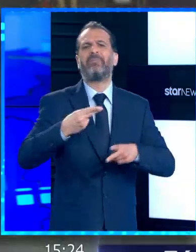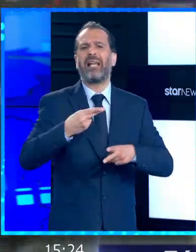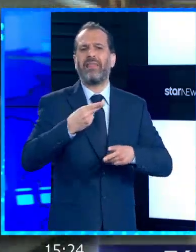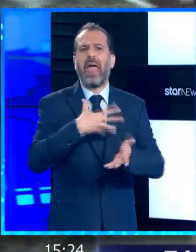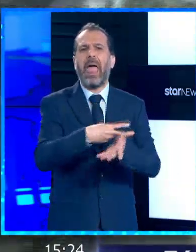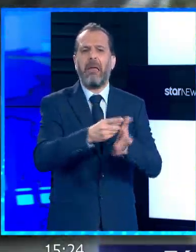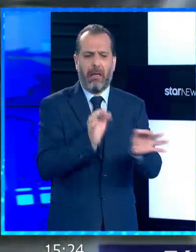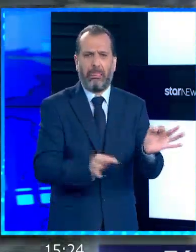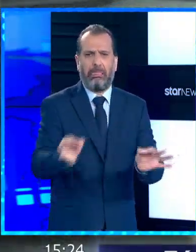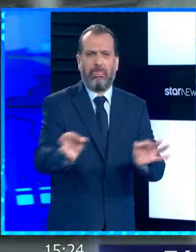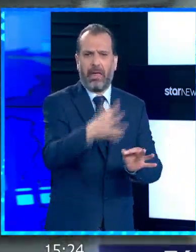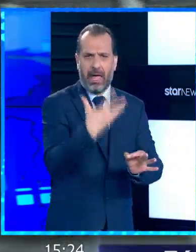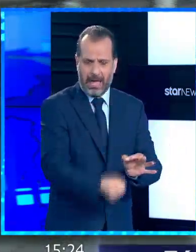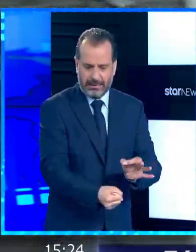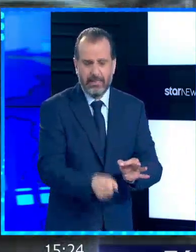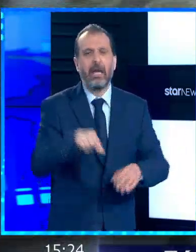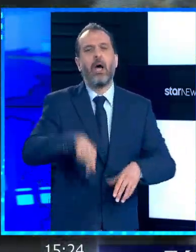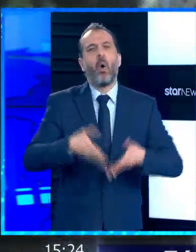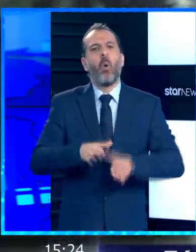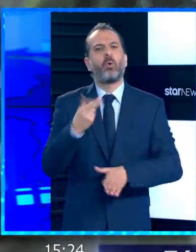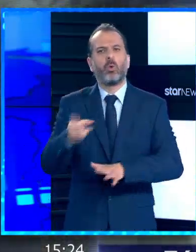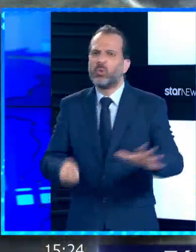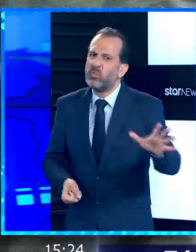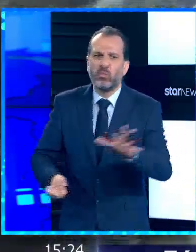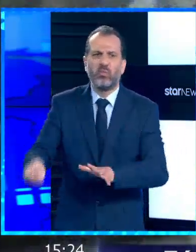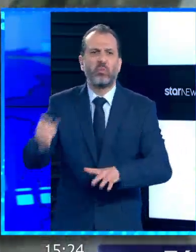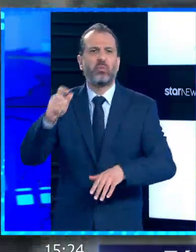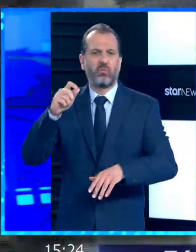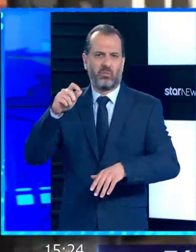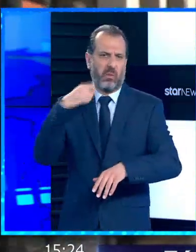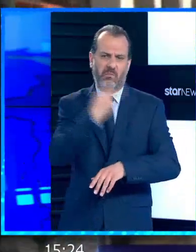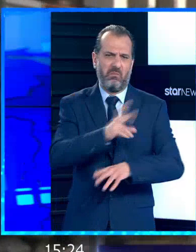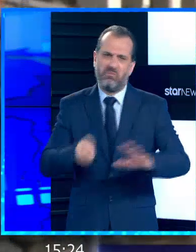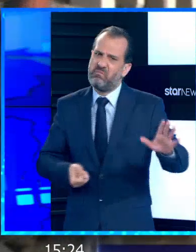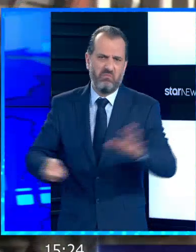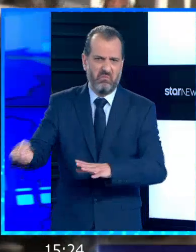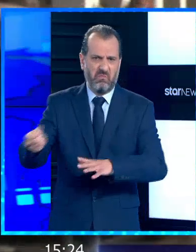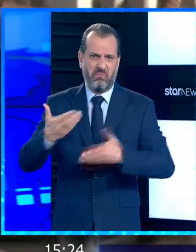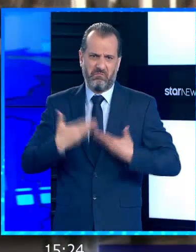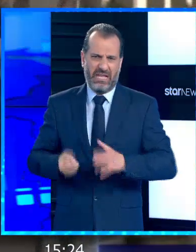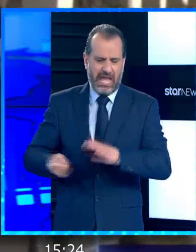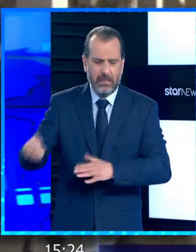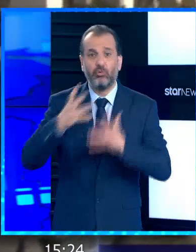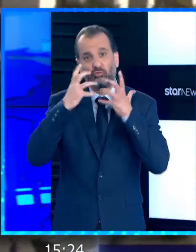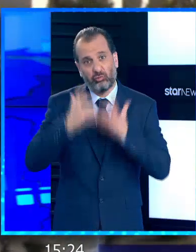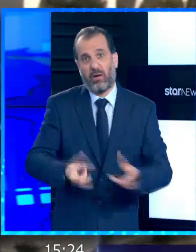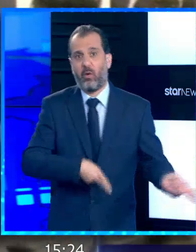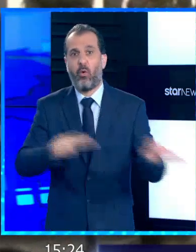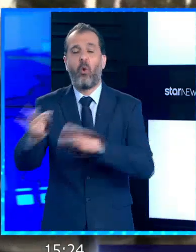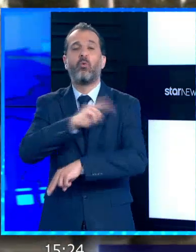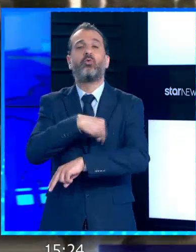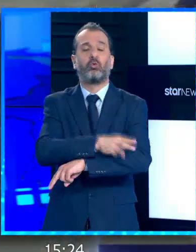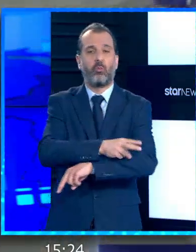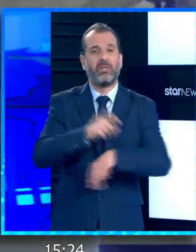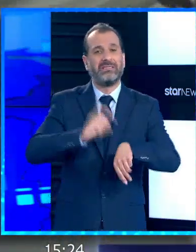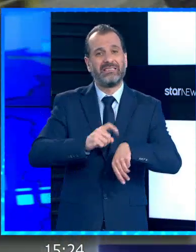φέρεται να δέχθηκε επίθεση με μαχαίρι και νοσηλεύεται σε πολύ σοβαρή κατάσταση. Σύμφωνα με πληροφορίες, ο άνδρας φέρεται να χτυπήθηκε από τη μητέρα